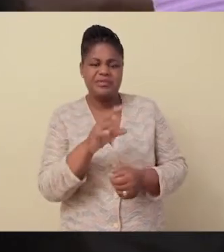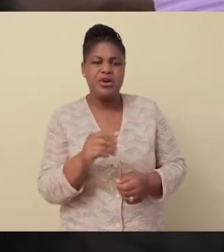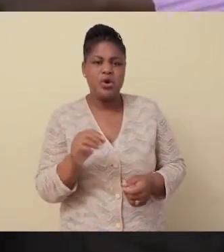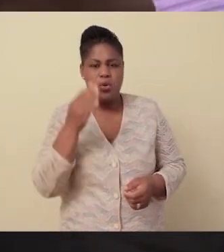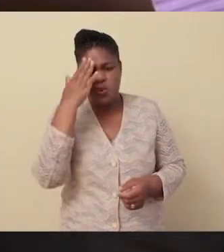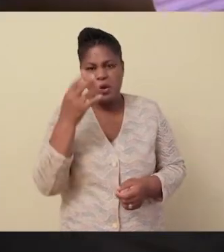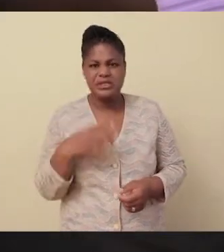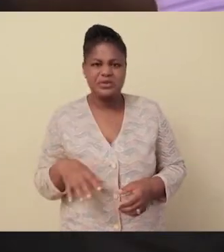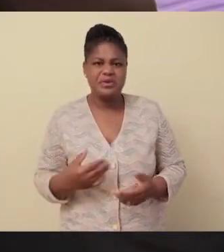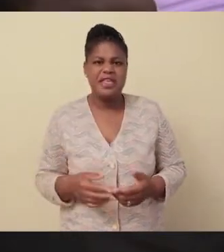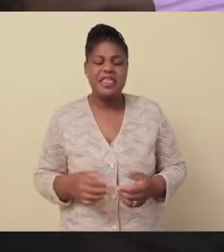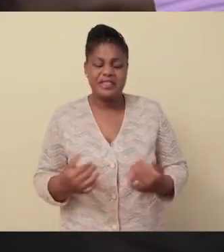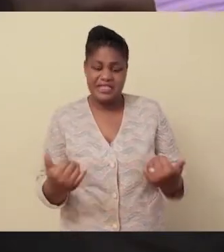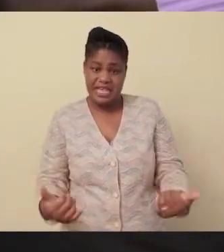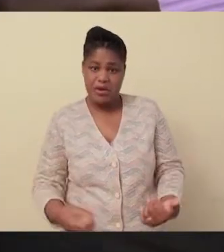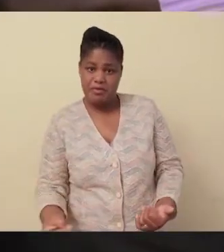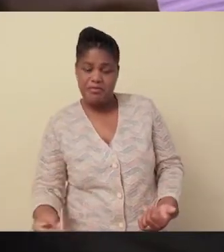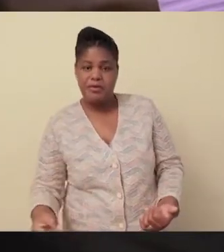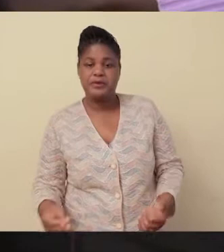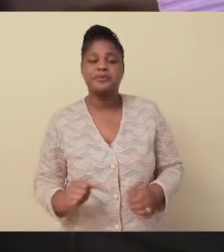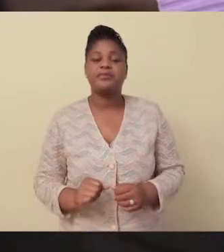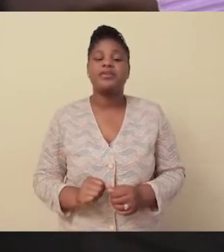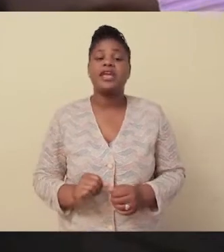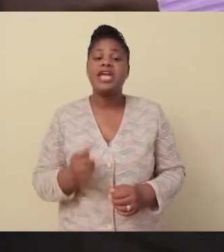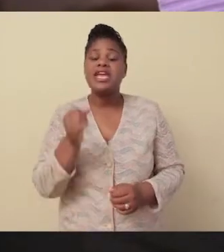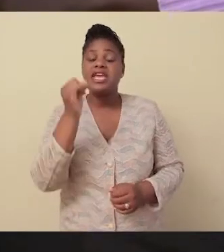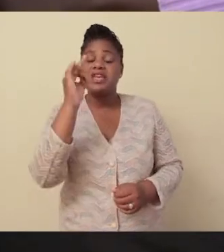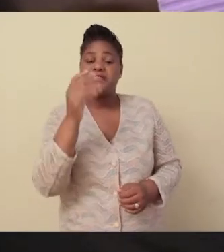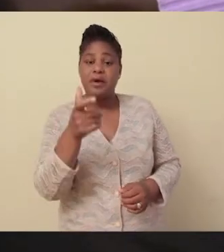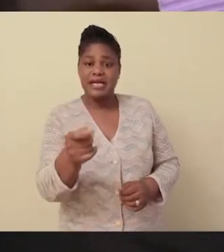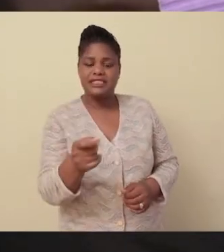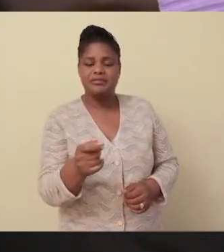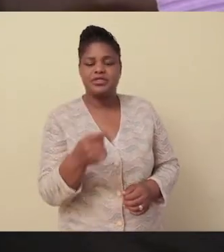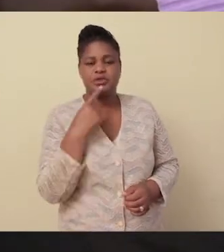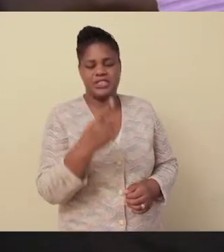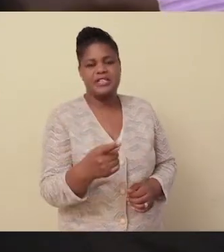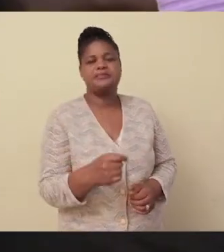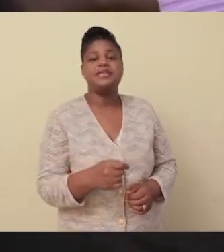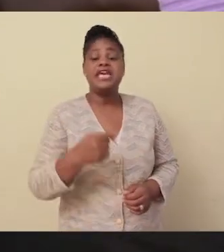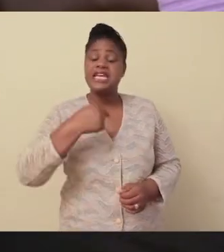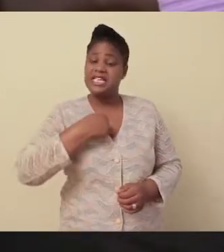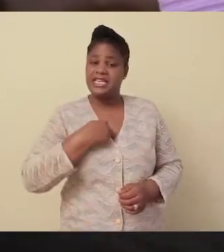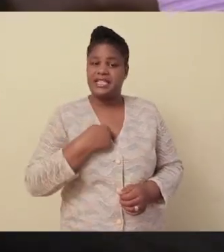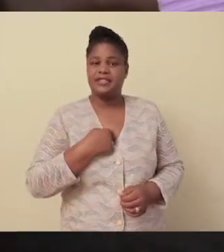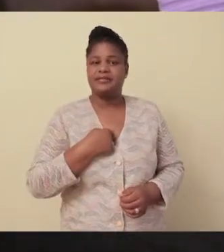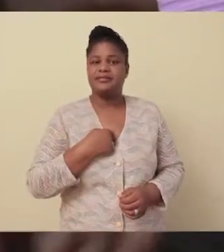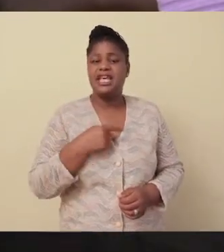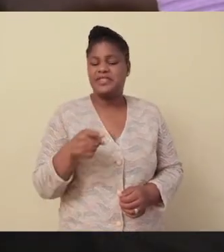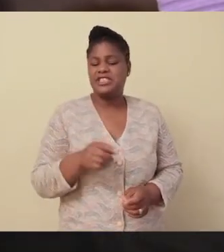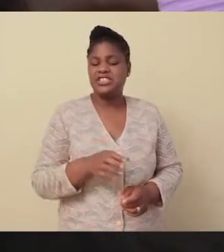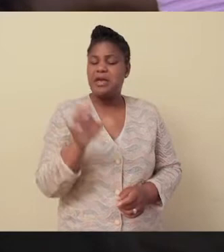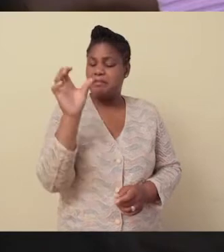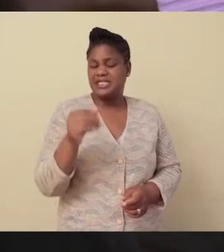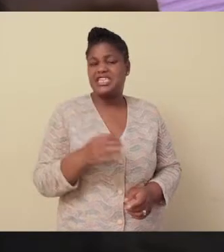rechidoko. Zvavanoita manje ndezvekuti vanhu ukamubvunza anokuudza kuti ini ishamwari